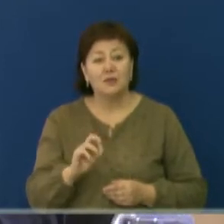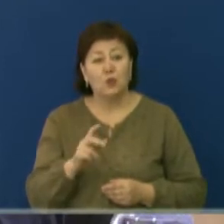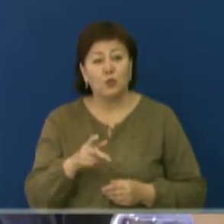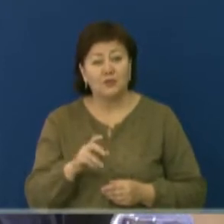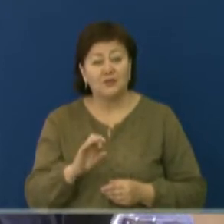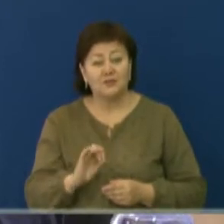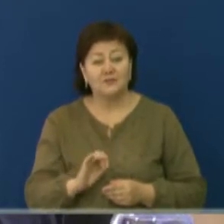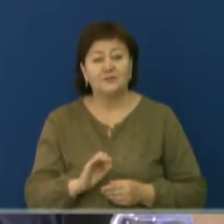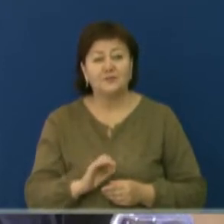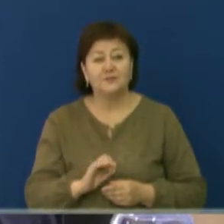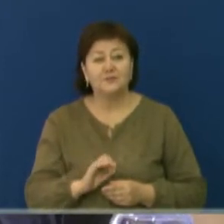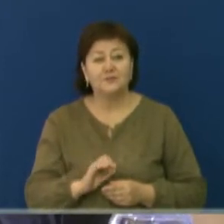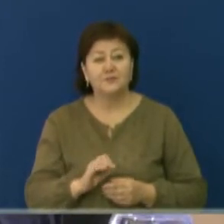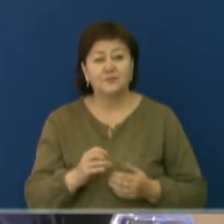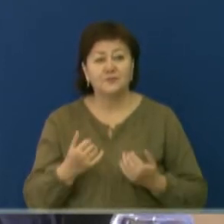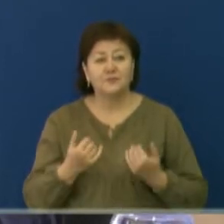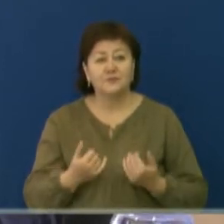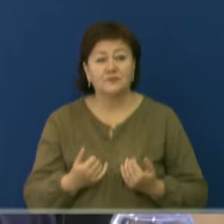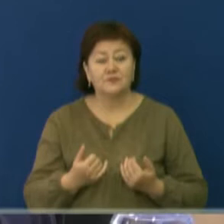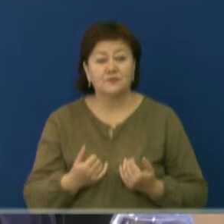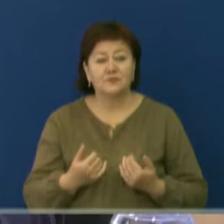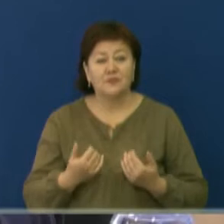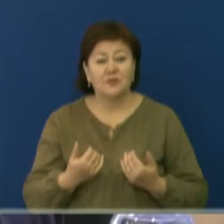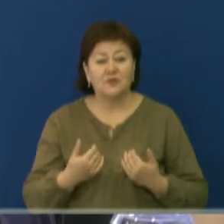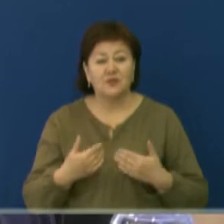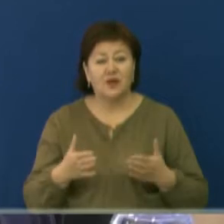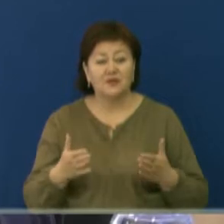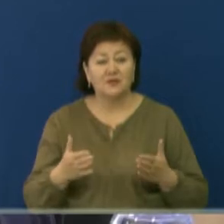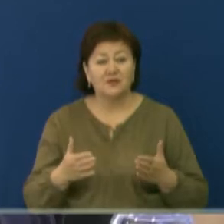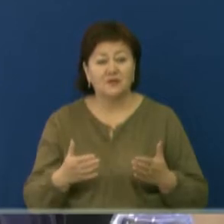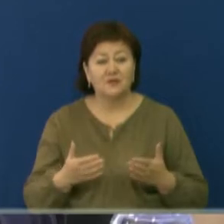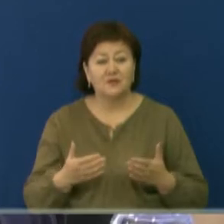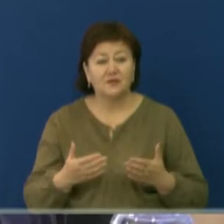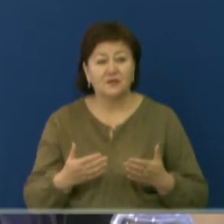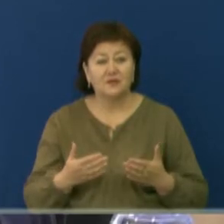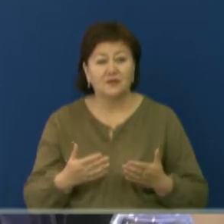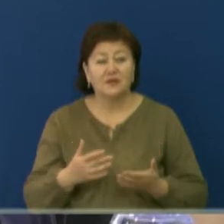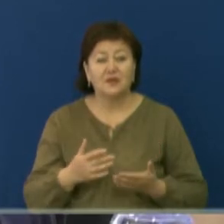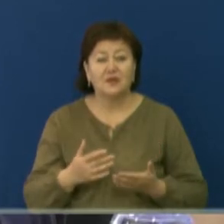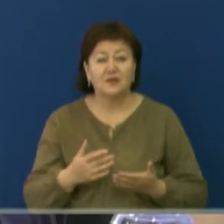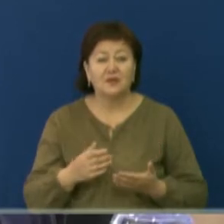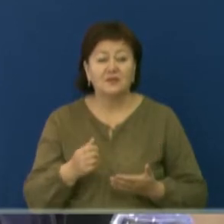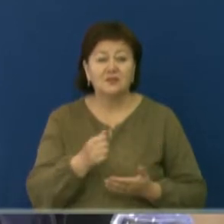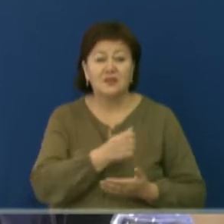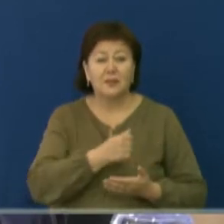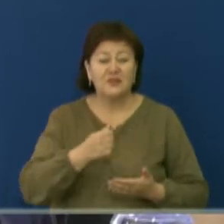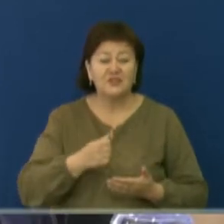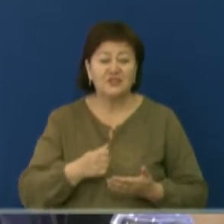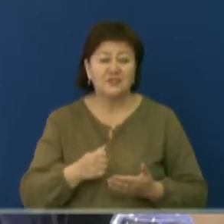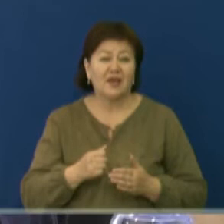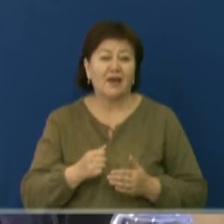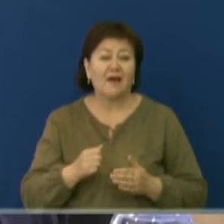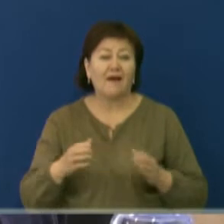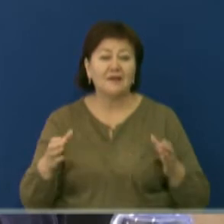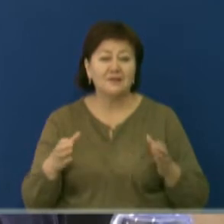завершаем наш этап, и мы сегодня открываем этап клинического внедрения ядерной медицины в